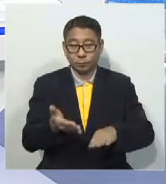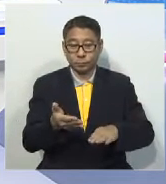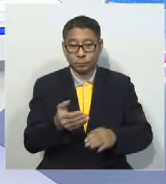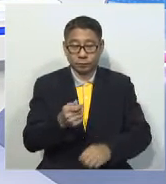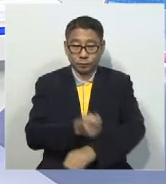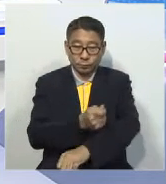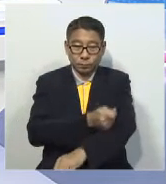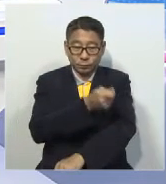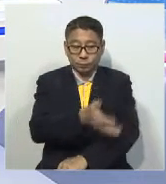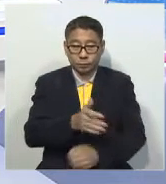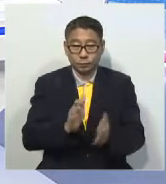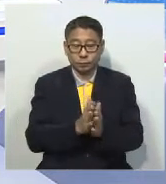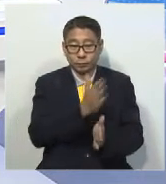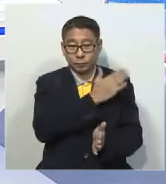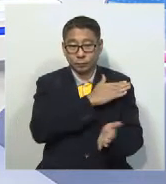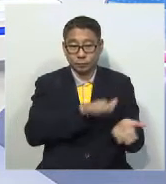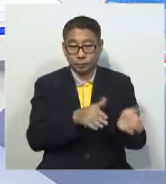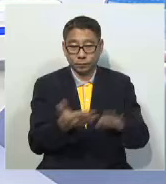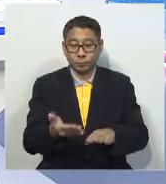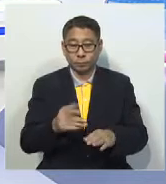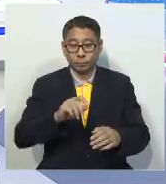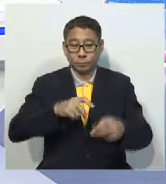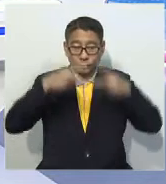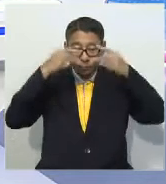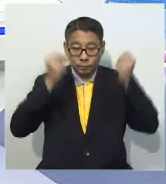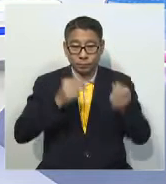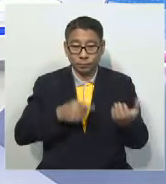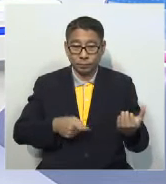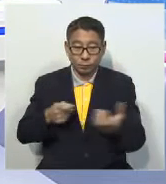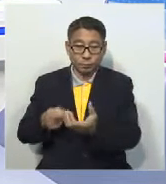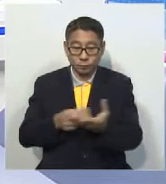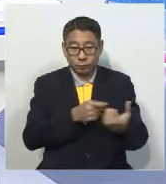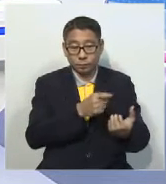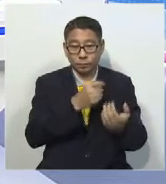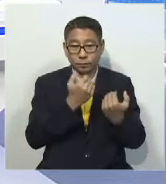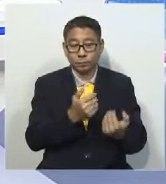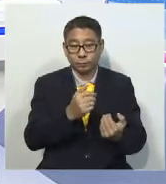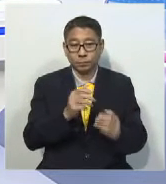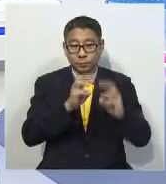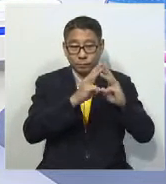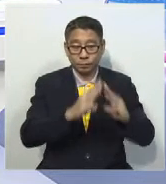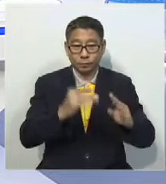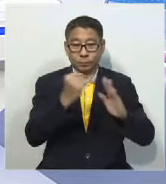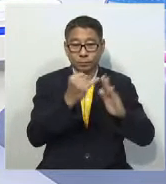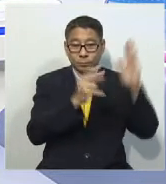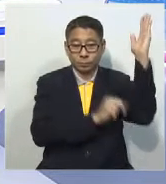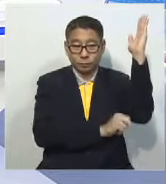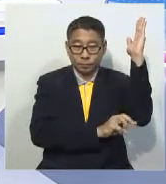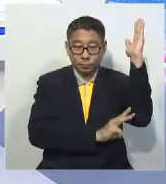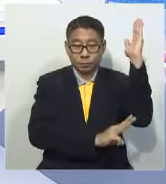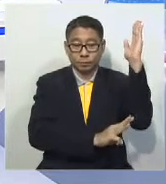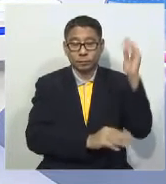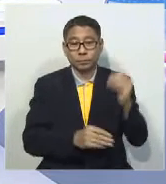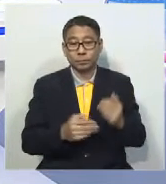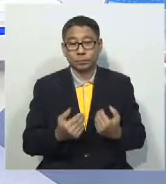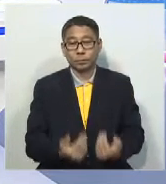บครัวของพระสงฆ์ที่มรณภาพจากเหตุการณ์คนร้ายบุกเข้าโจมตีภายในวัดรัตนานุภาพอำเภอสุไหงปาดีจังหวัดนรา